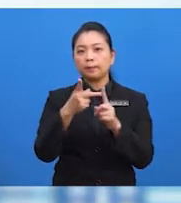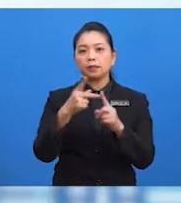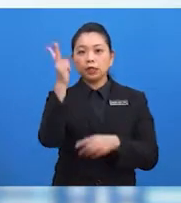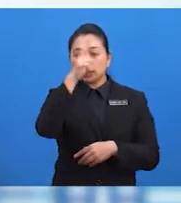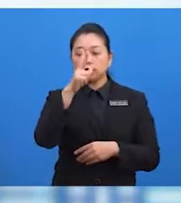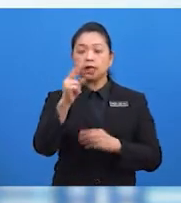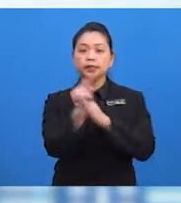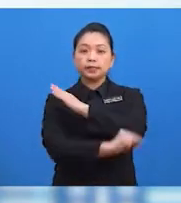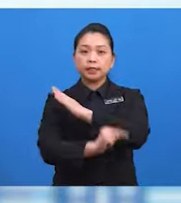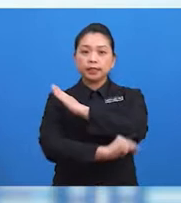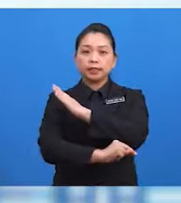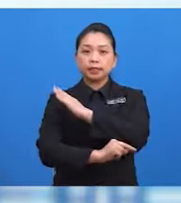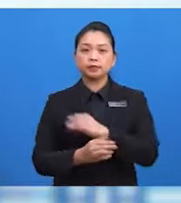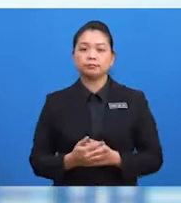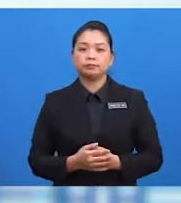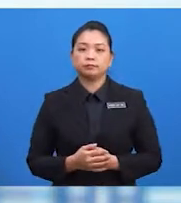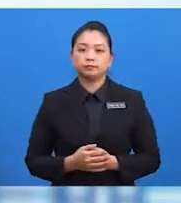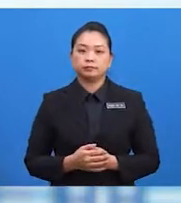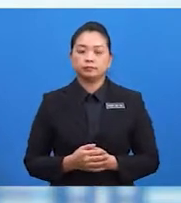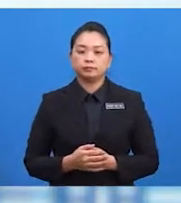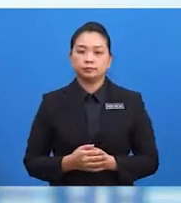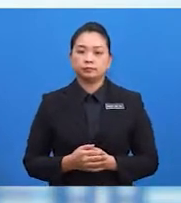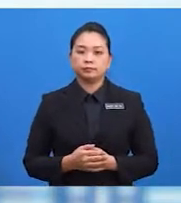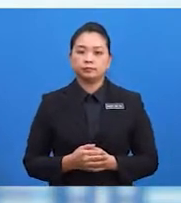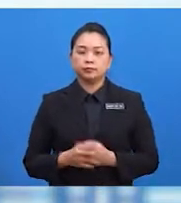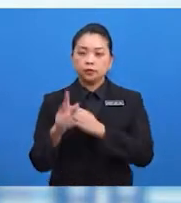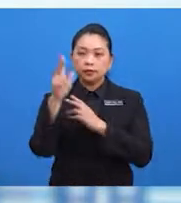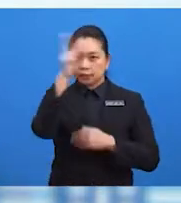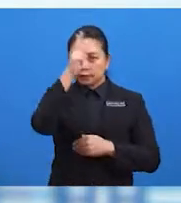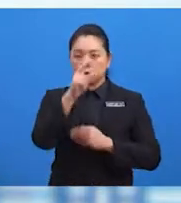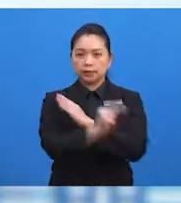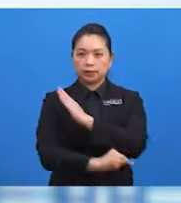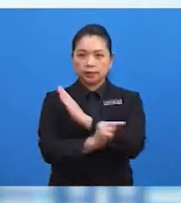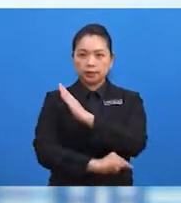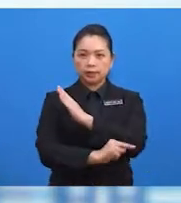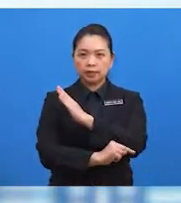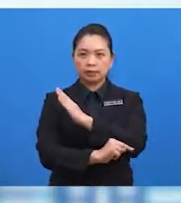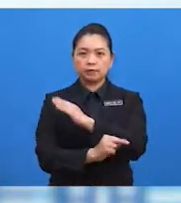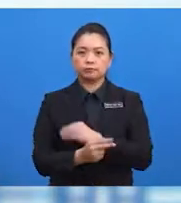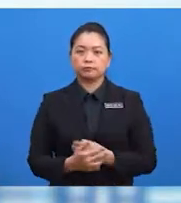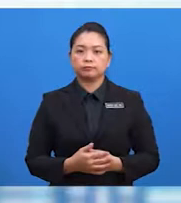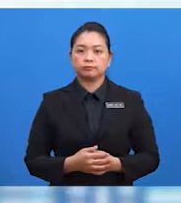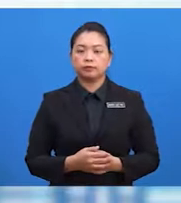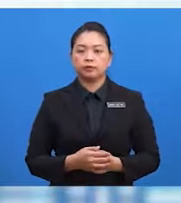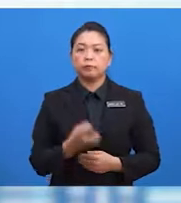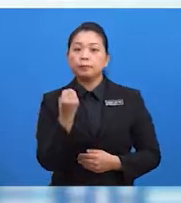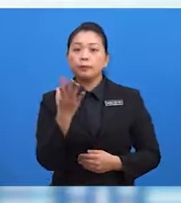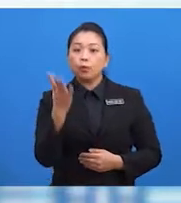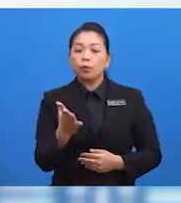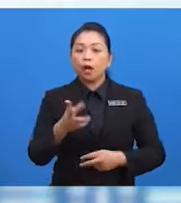Ini merupakan pemberian kepada setiap kerajaan negeri dan berasaskan kepada bilangan penduduk dalam negeri.